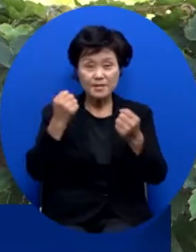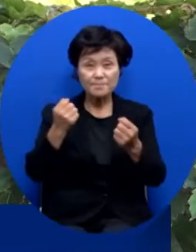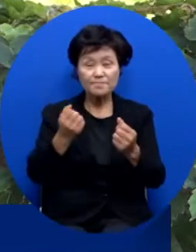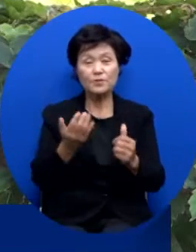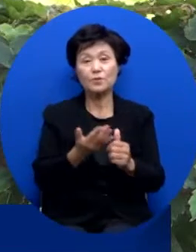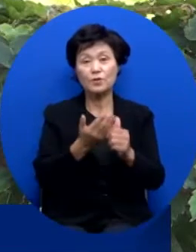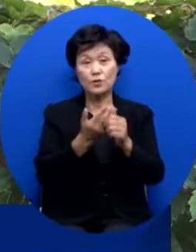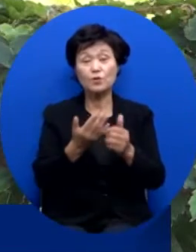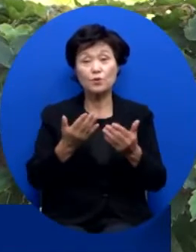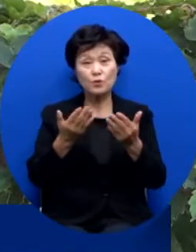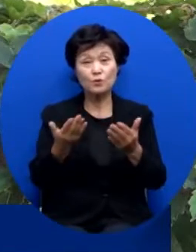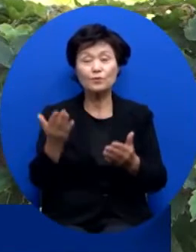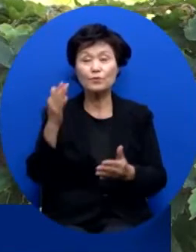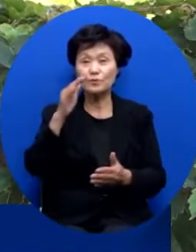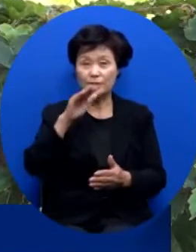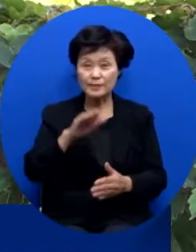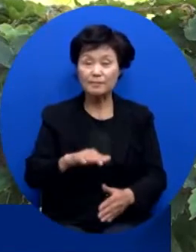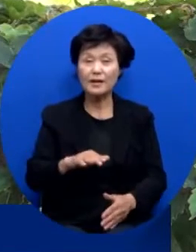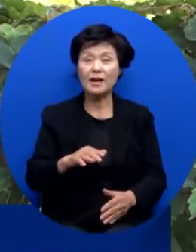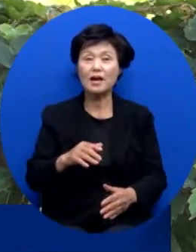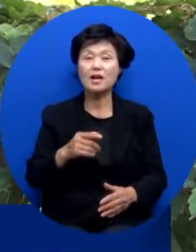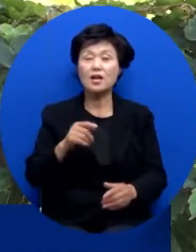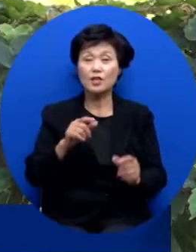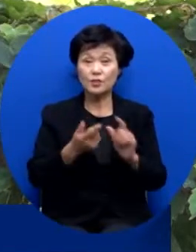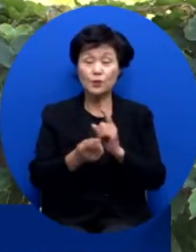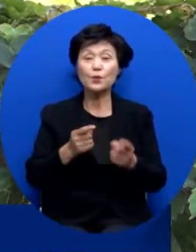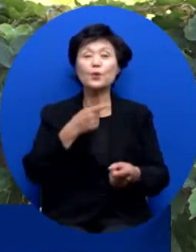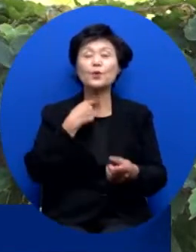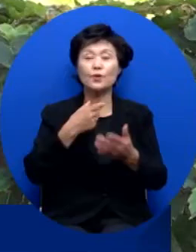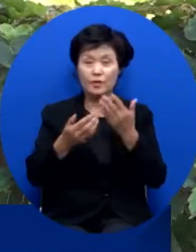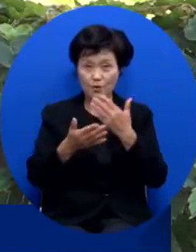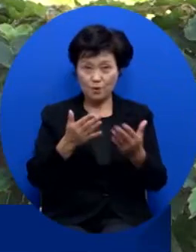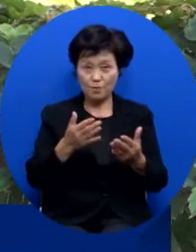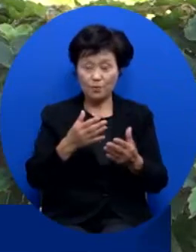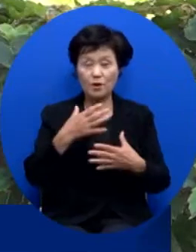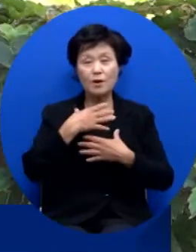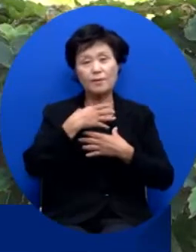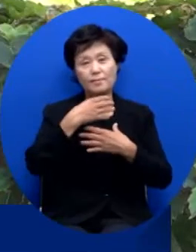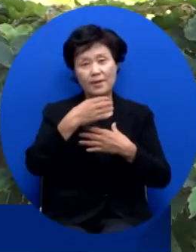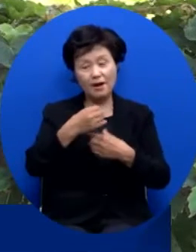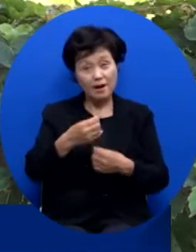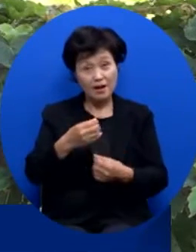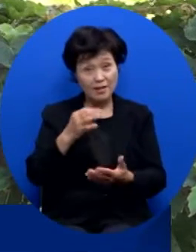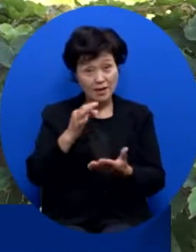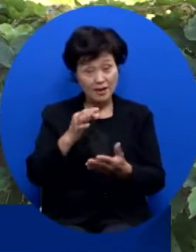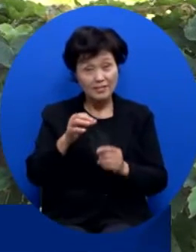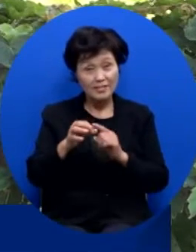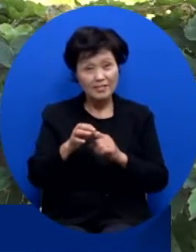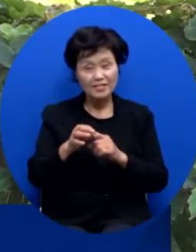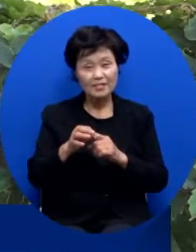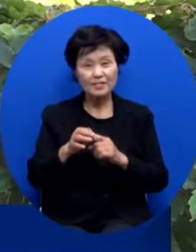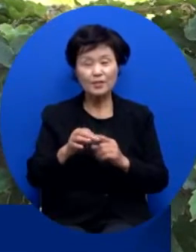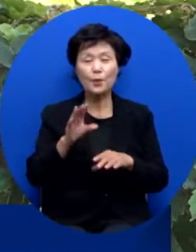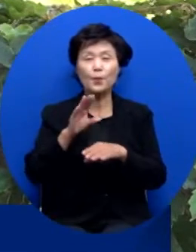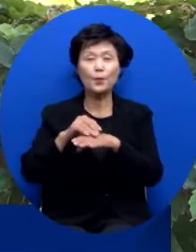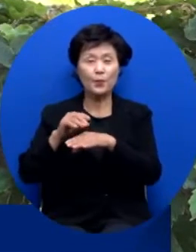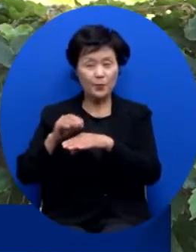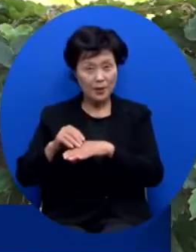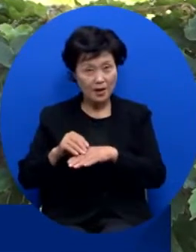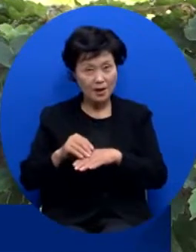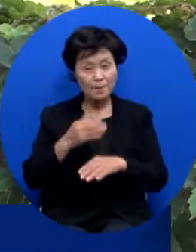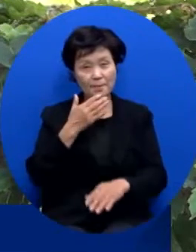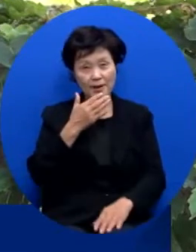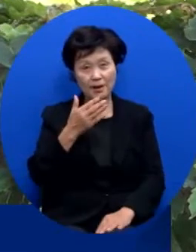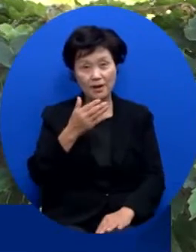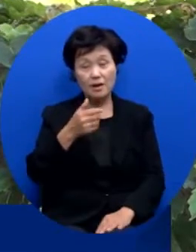같이 기반해 있기 때문에 경험적으로 샬롬의 가치가 스며들 수 있다고 생각을 하고 있습니다이